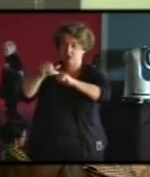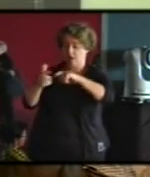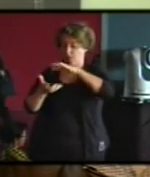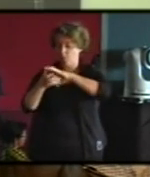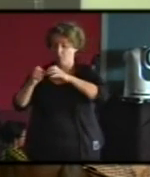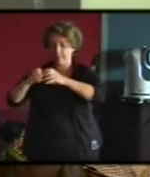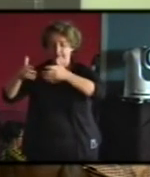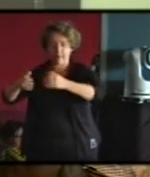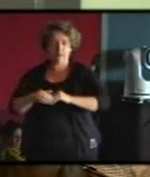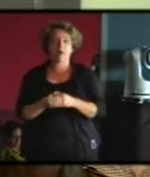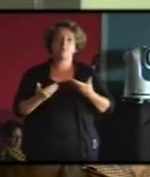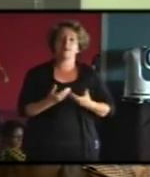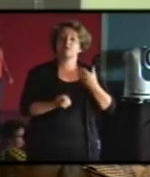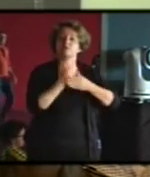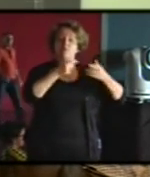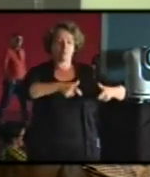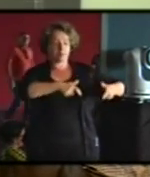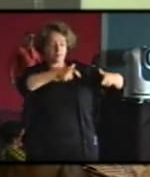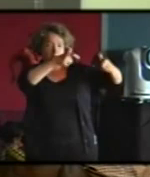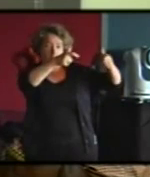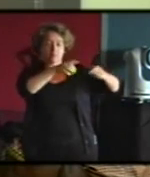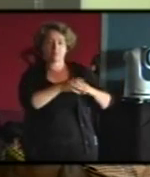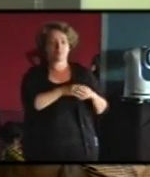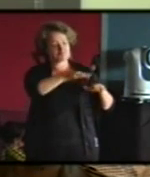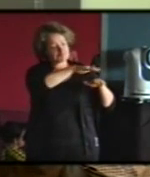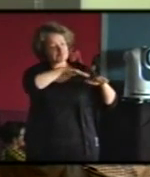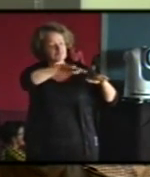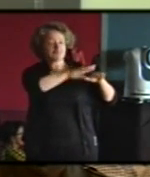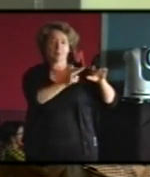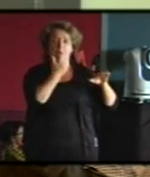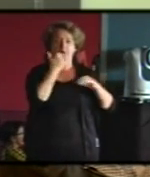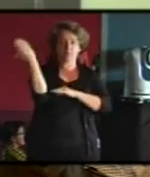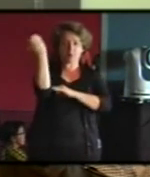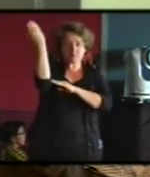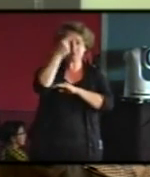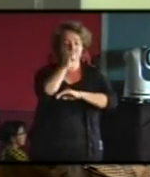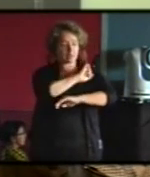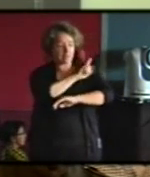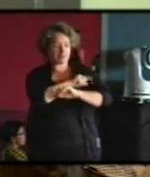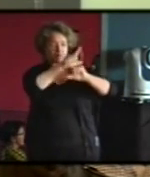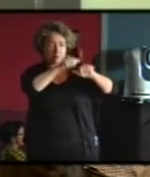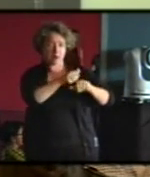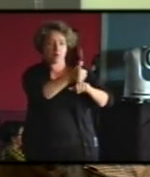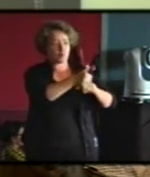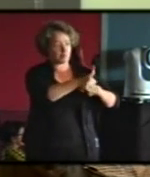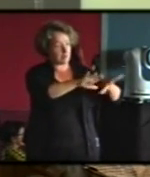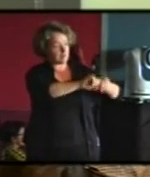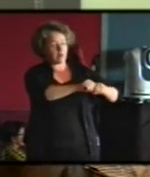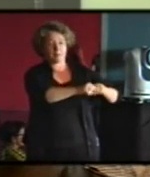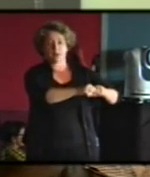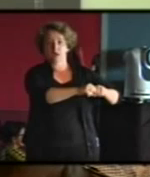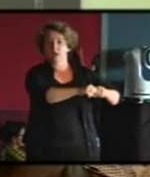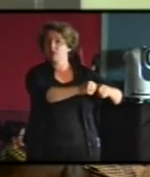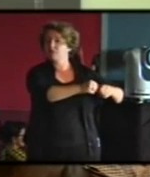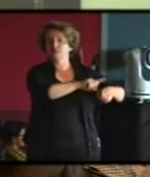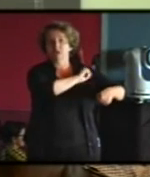quand on conçoit des bâtiments et qu'on va faire des bâtiments qui sont de plus en plus performants énergétiquement, voire même qui produiront leur propre énergie, est-ce que là,